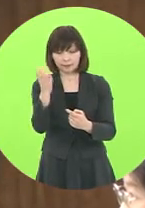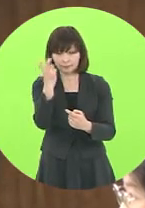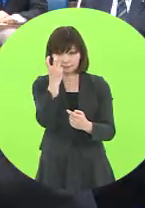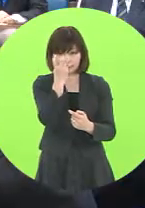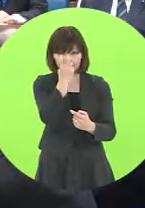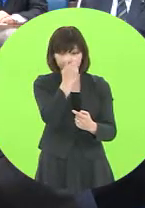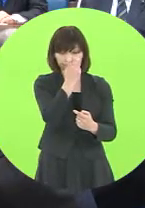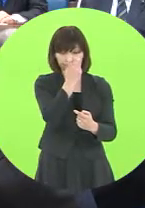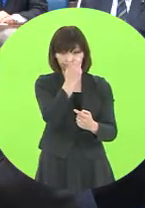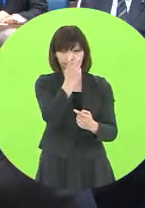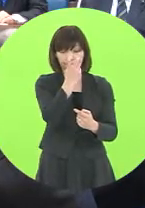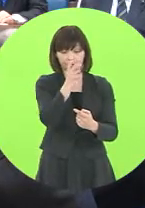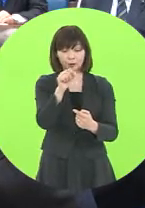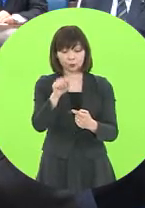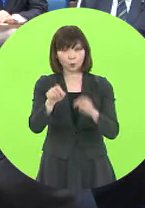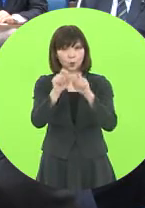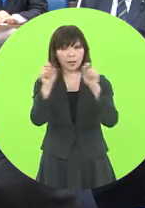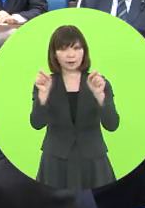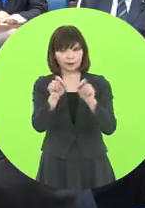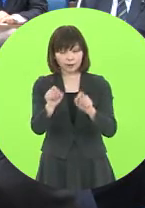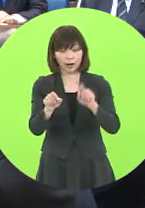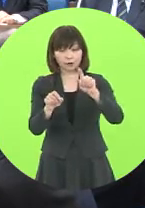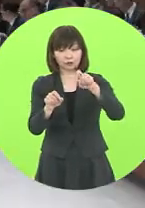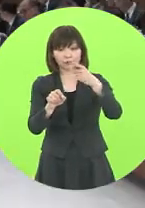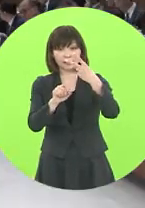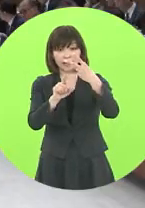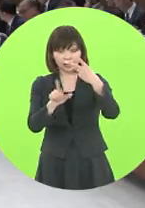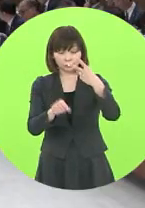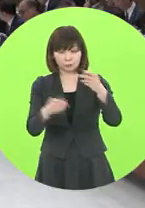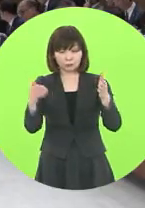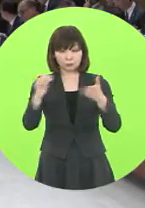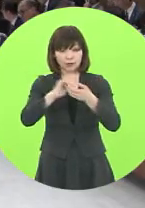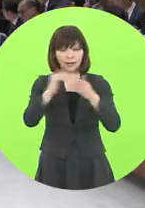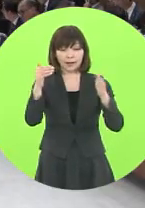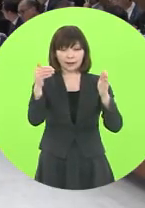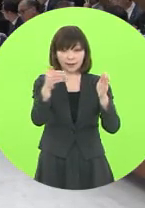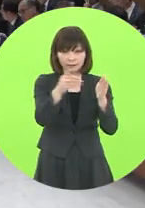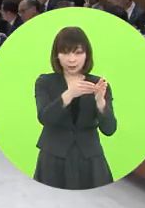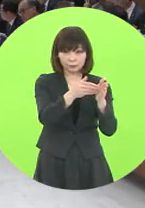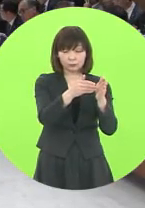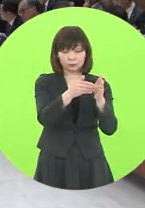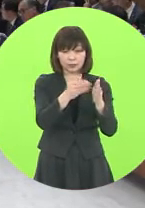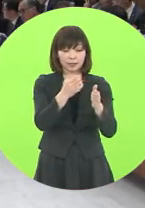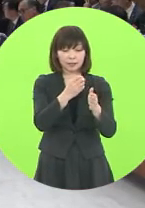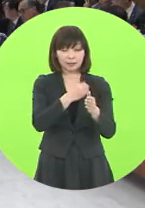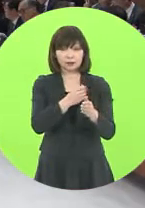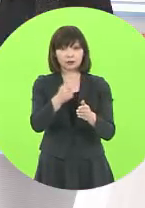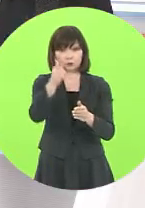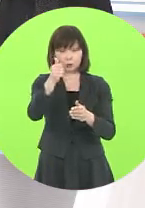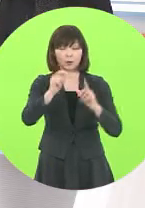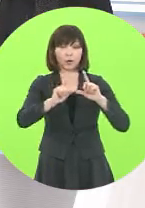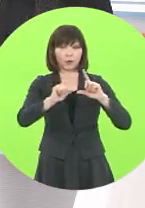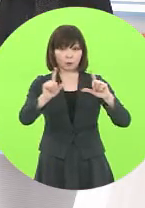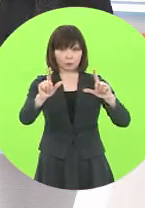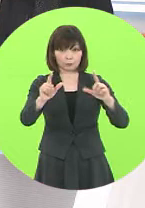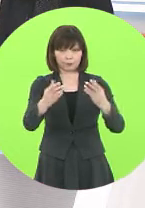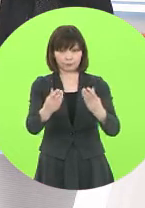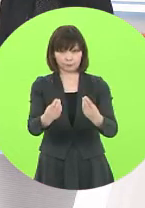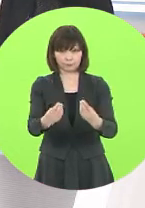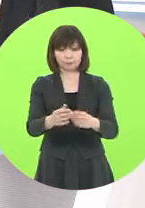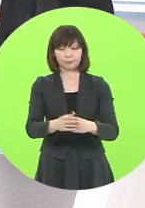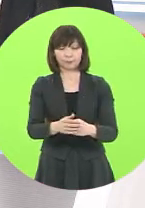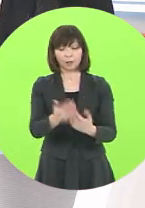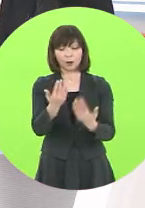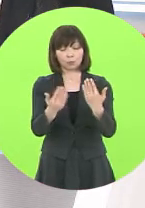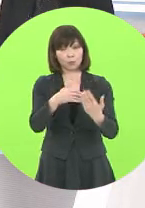われ、その審査結果は12月定例会の最終日に委員長から報告されました。 はい、森